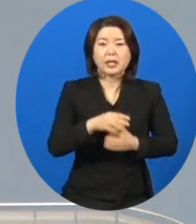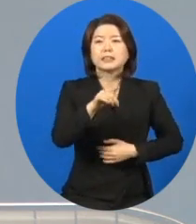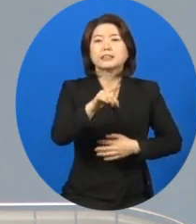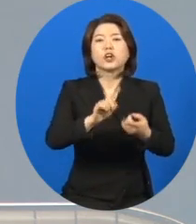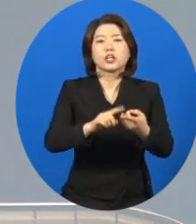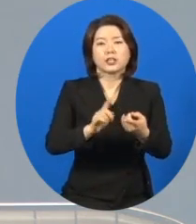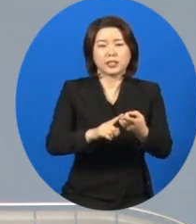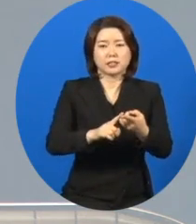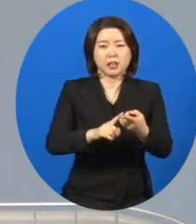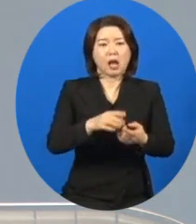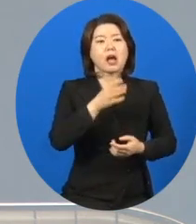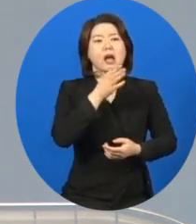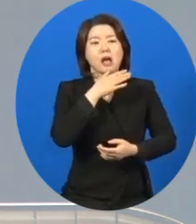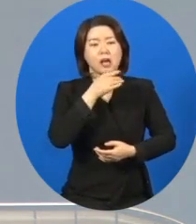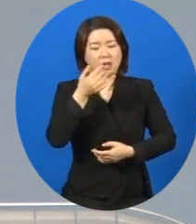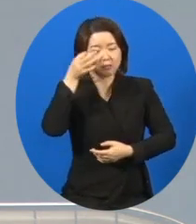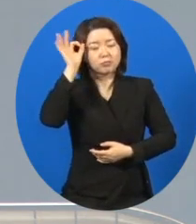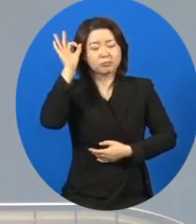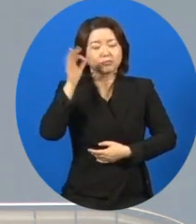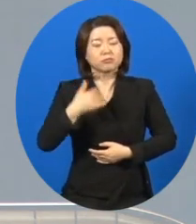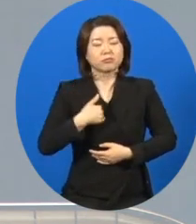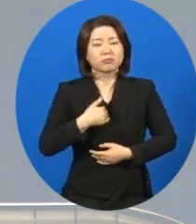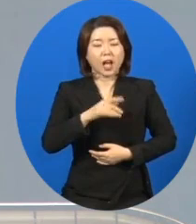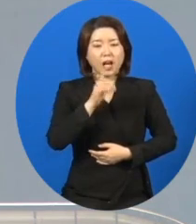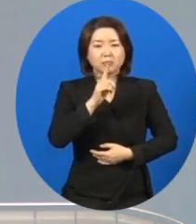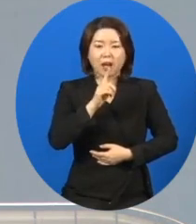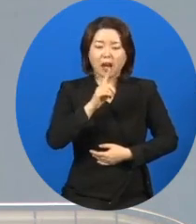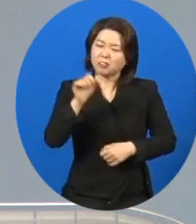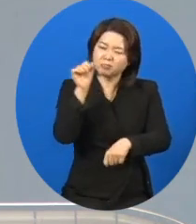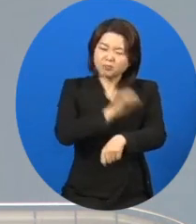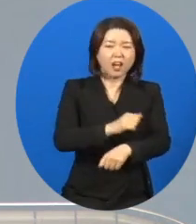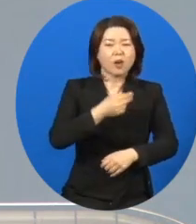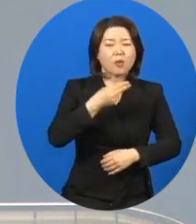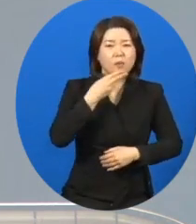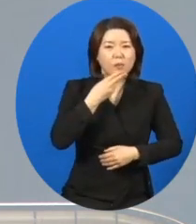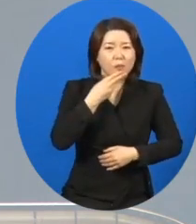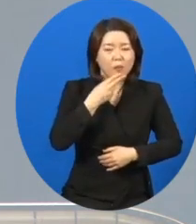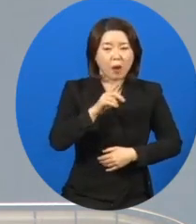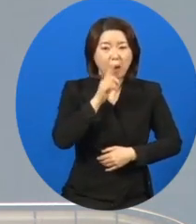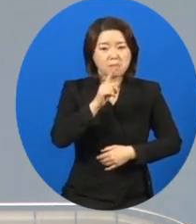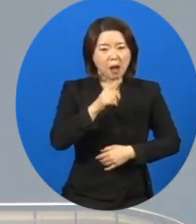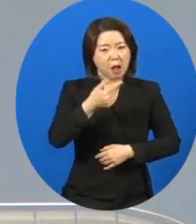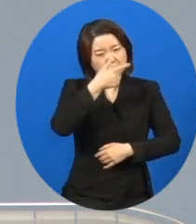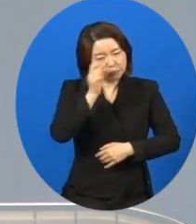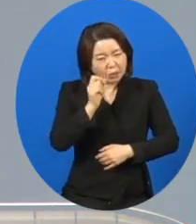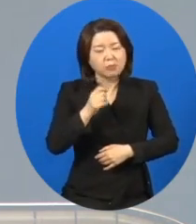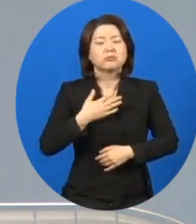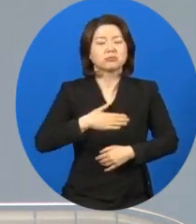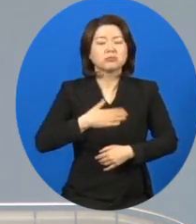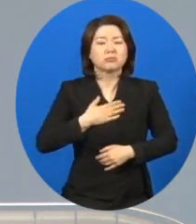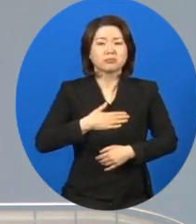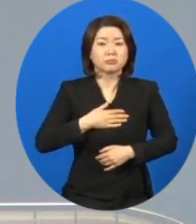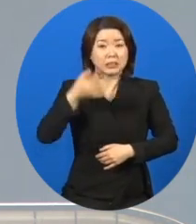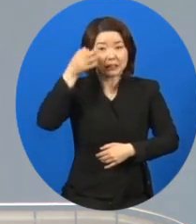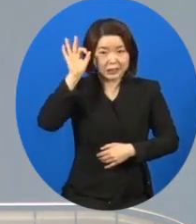대해서 인정을 했습니다. 나는 말주변도 별로 없고 말도 제대로 못하는 사람이다.